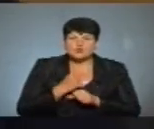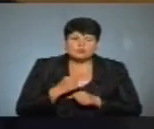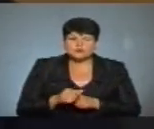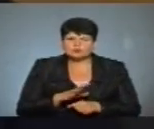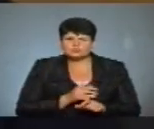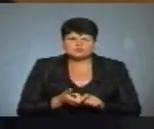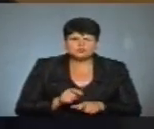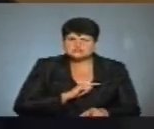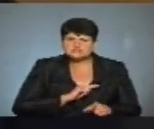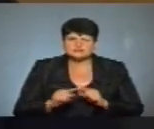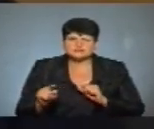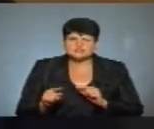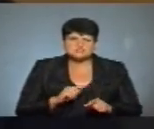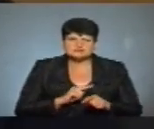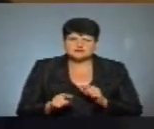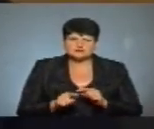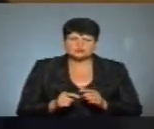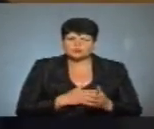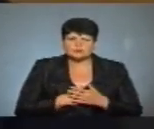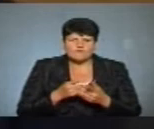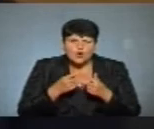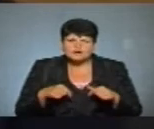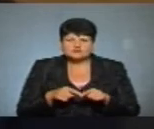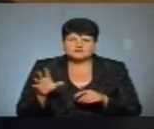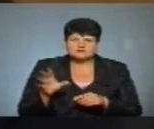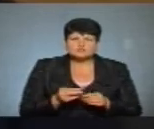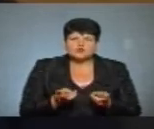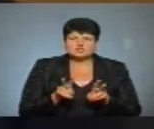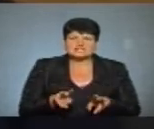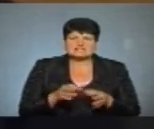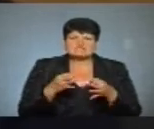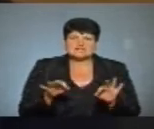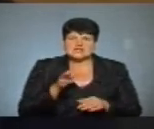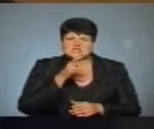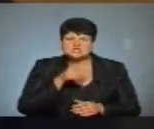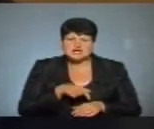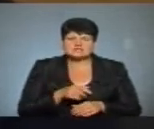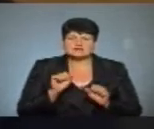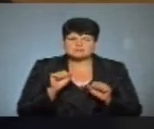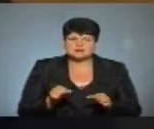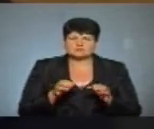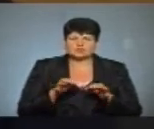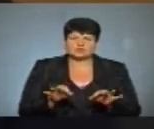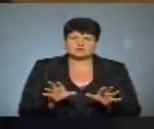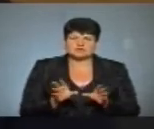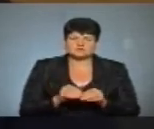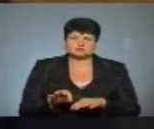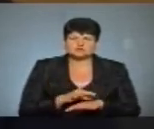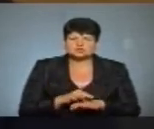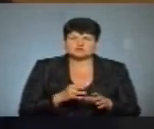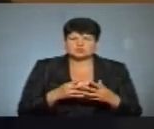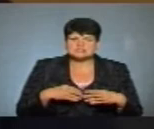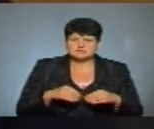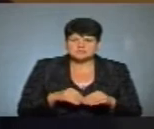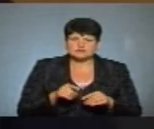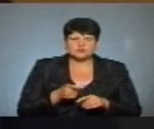дуже швидкий. Він любив швидко все організувати, щоб в нього залишився вільний час, який він міг би проводити з своєю дружиною, сім'єю, тому